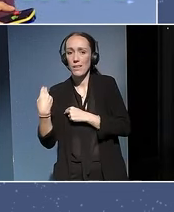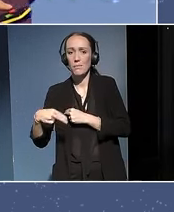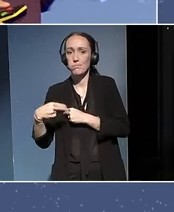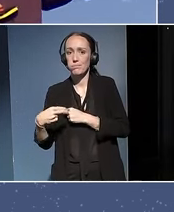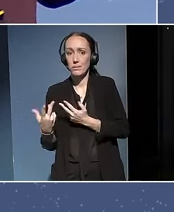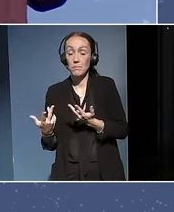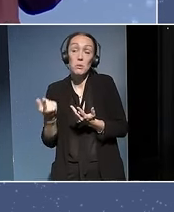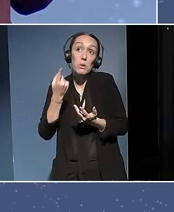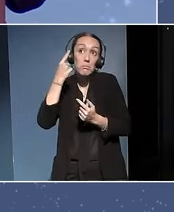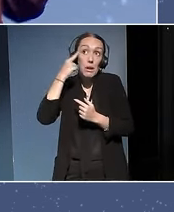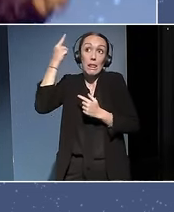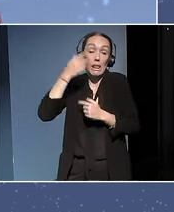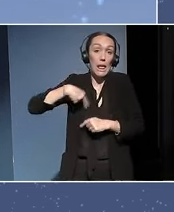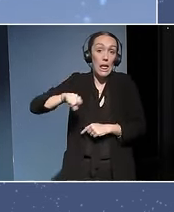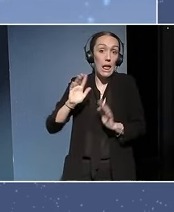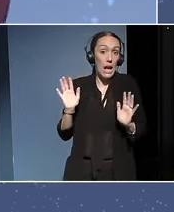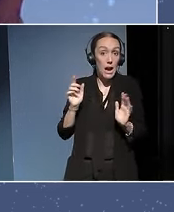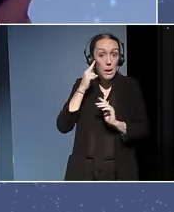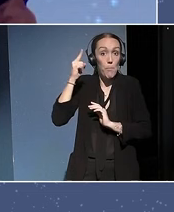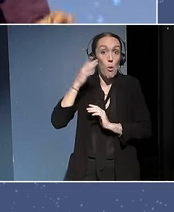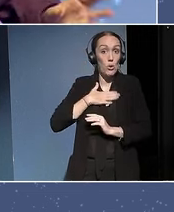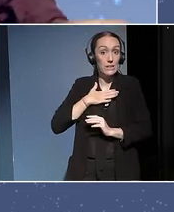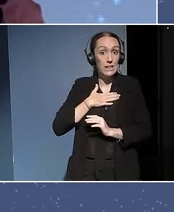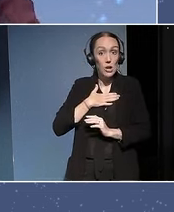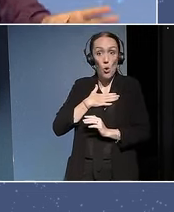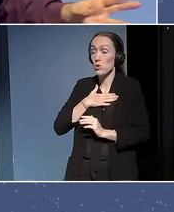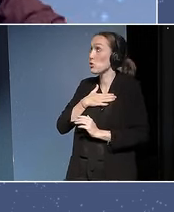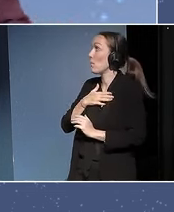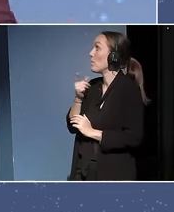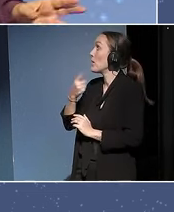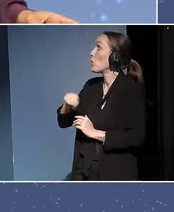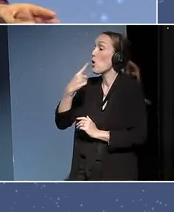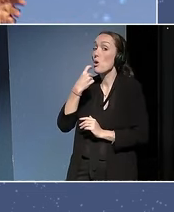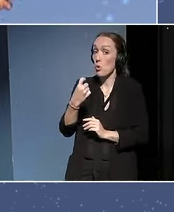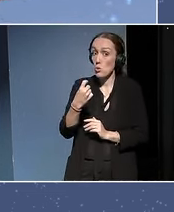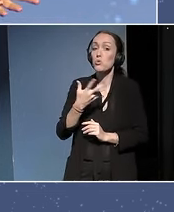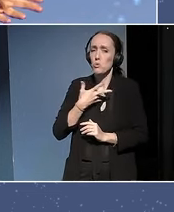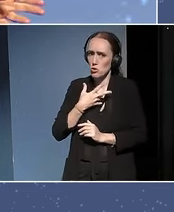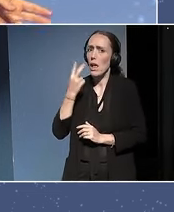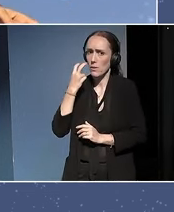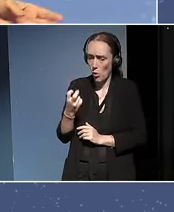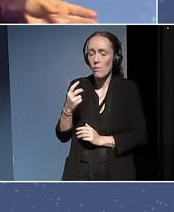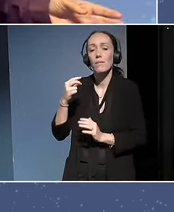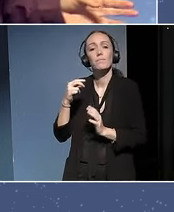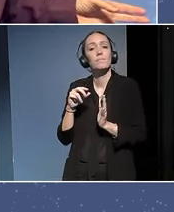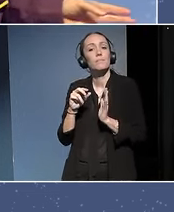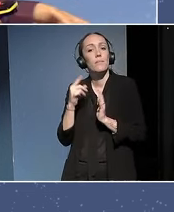ipotizzata avevamo quelle vertebre indicate in rosso e in